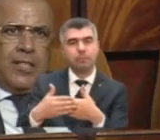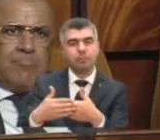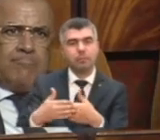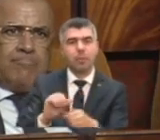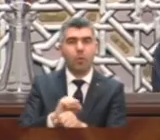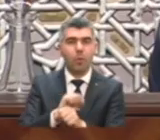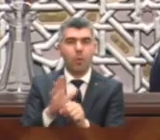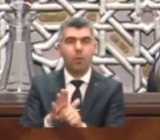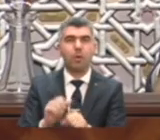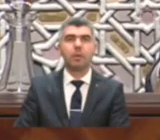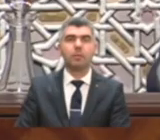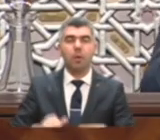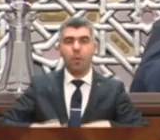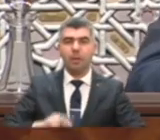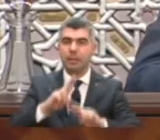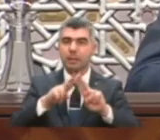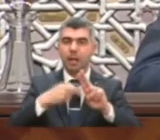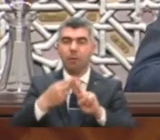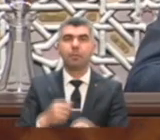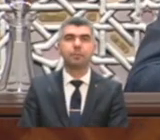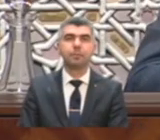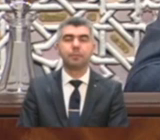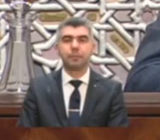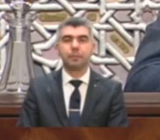شكرا، كلمة لكم السيد الوزير، تفضلوا.